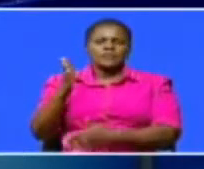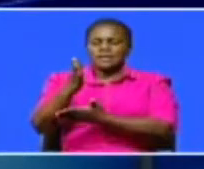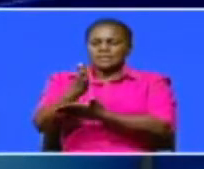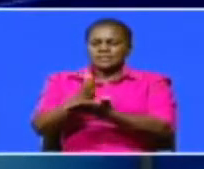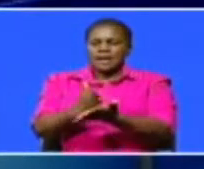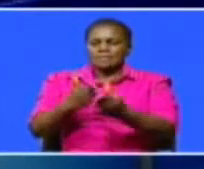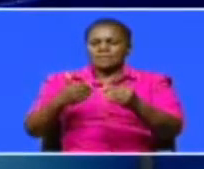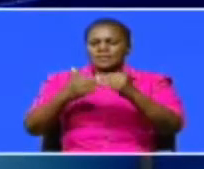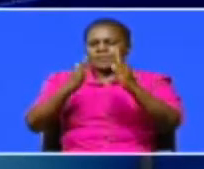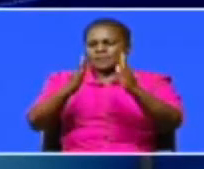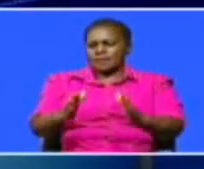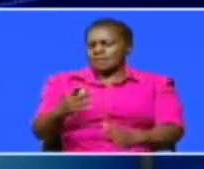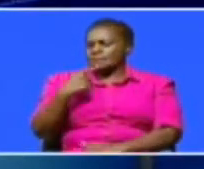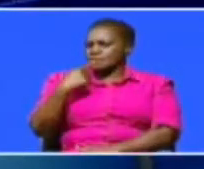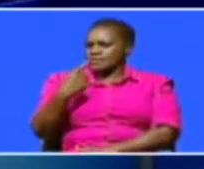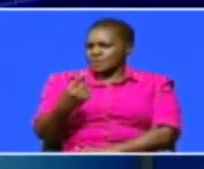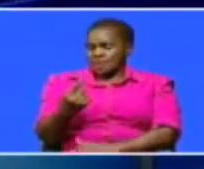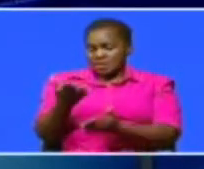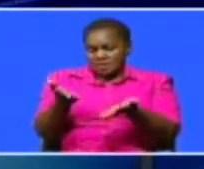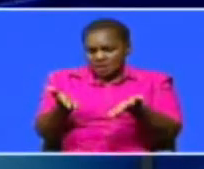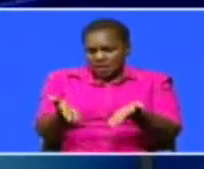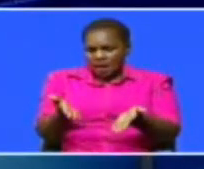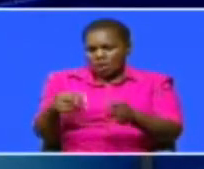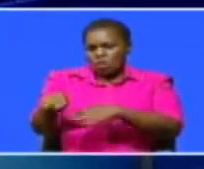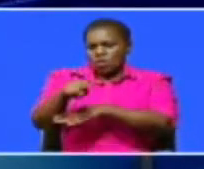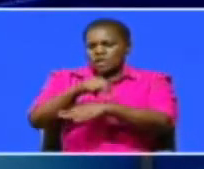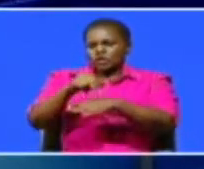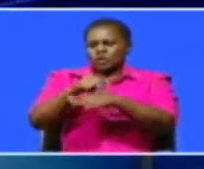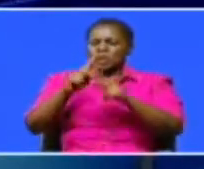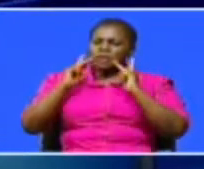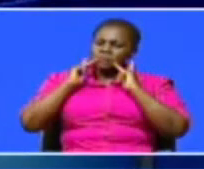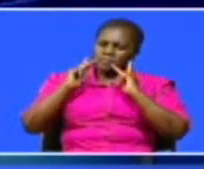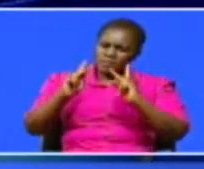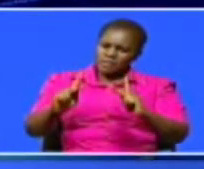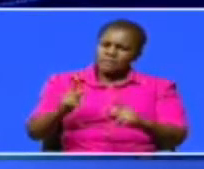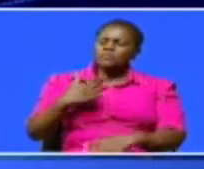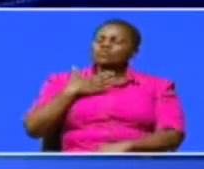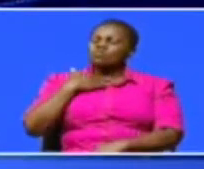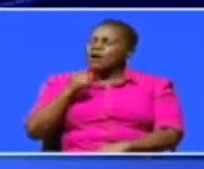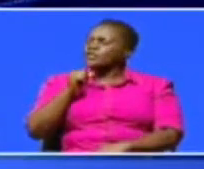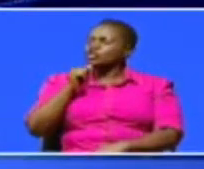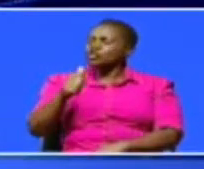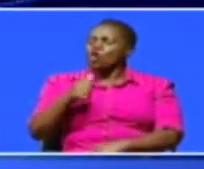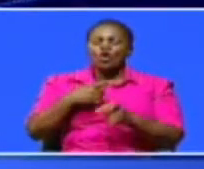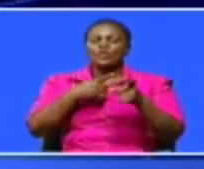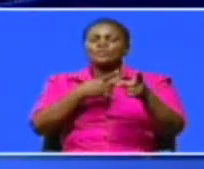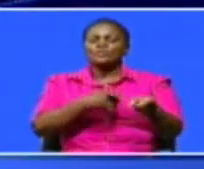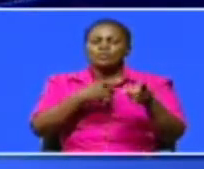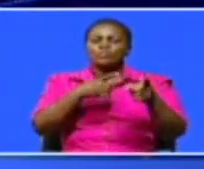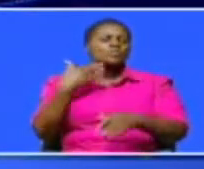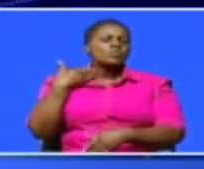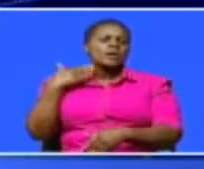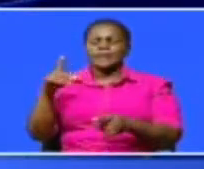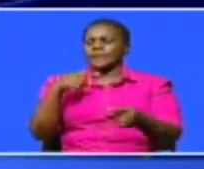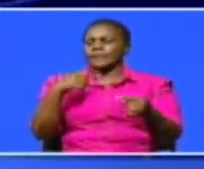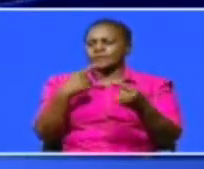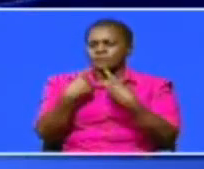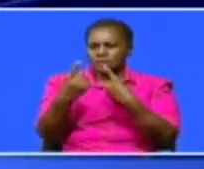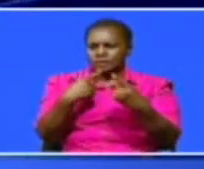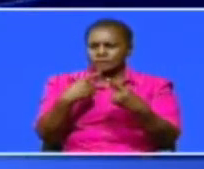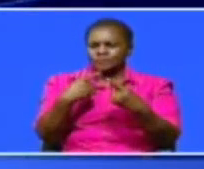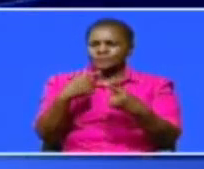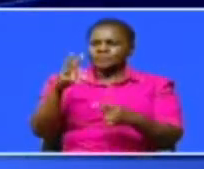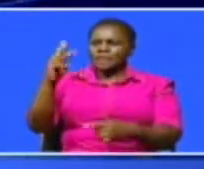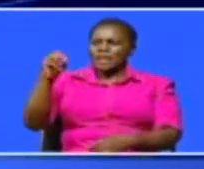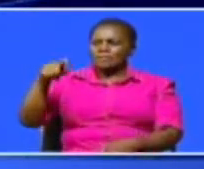ya viongozi na kusema kwamba kwa sasa taifa linataka utulivu na wala sio cheche na ndimi za uchochezi. Naye mbunge wa Suna